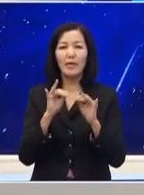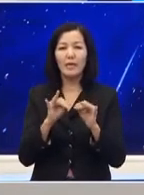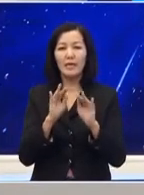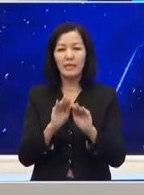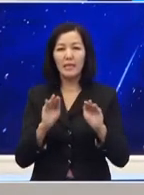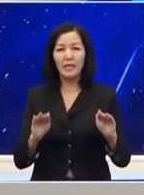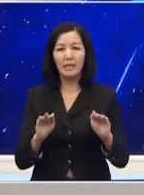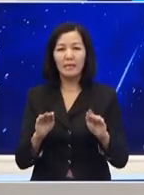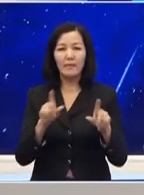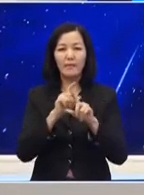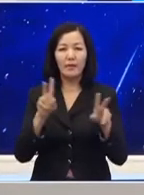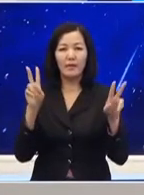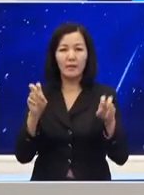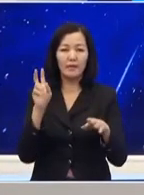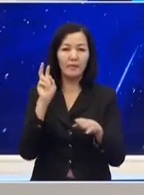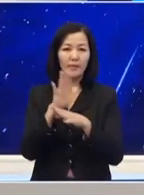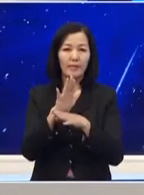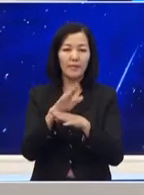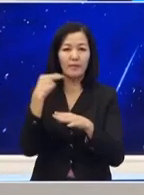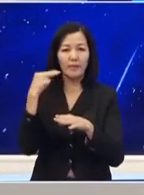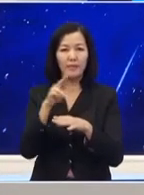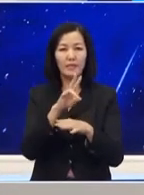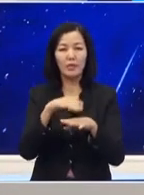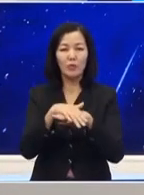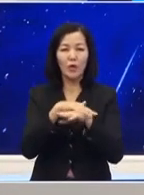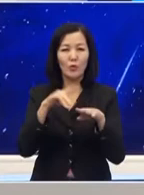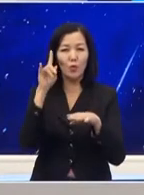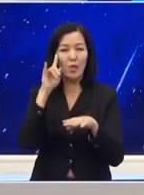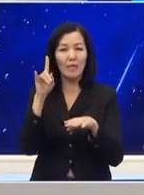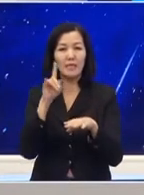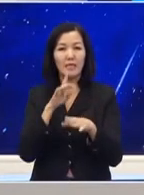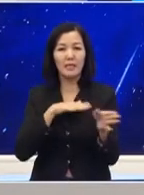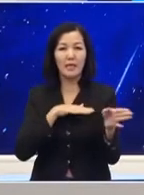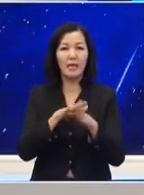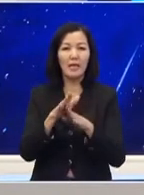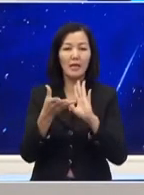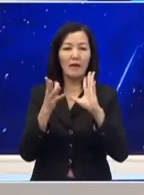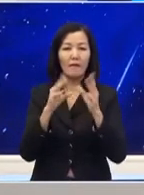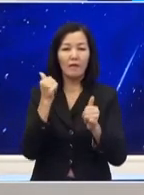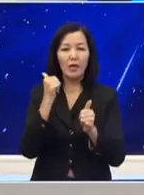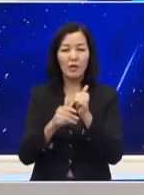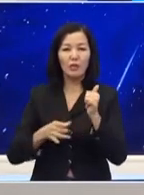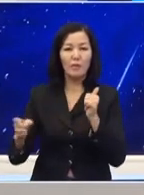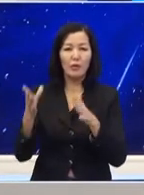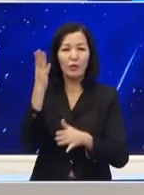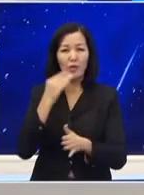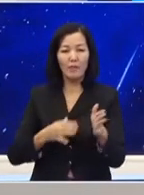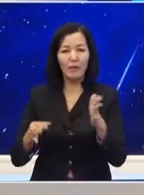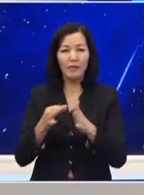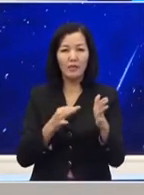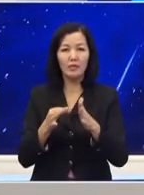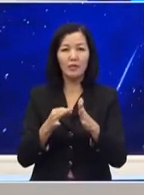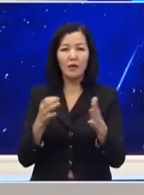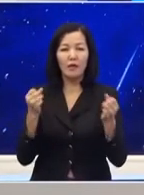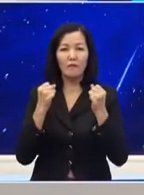гласит один из пунктов послания президента народу Казахстана. В рамках его реализации почти в каждом районе Алматинской области